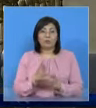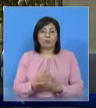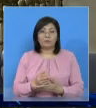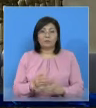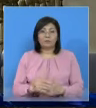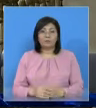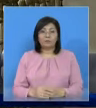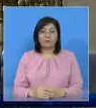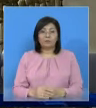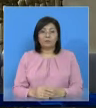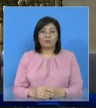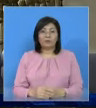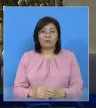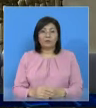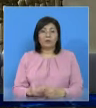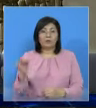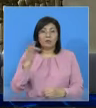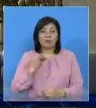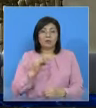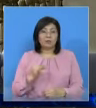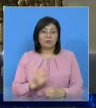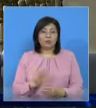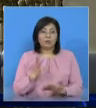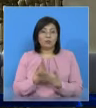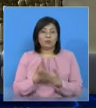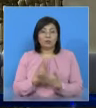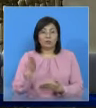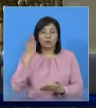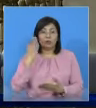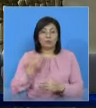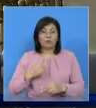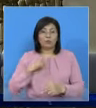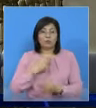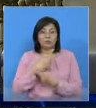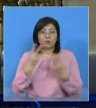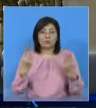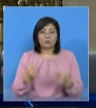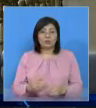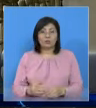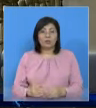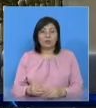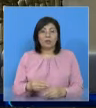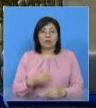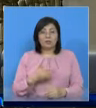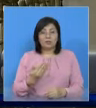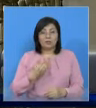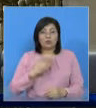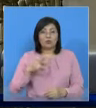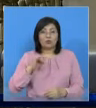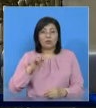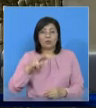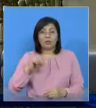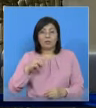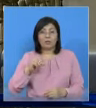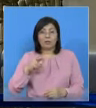келісімшарттарды жүргізудеміз. Қызықты жайттар болады деп ойлаймын, өйткені жаңа өздеріңіз көрдіңіздер, сен менің Джульеттамсың деген ән әрине шығарған болатын,